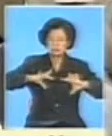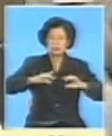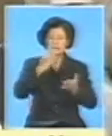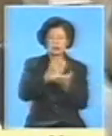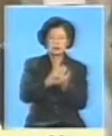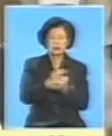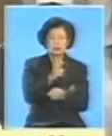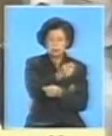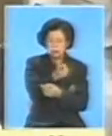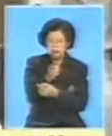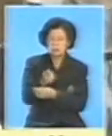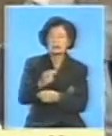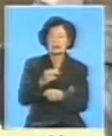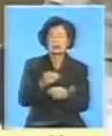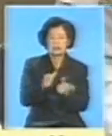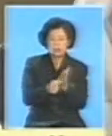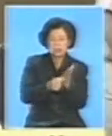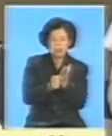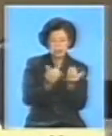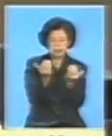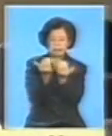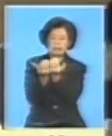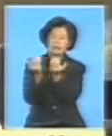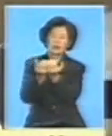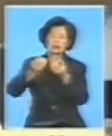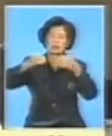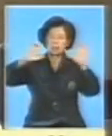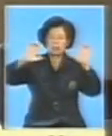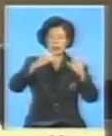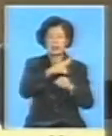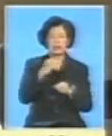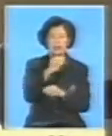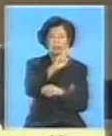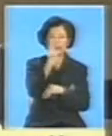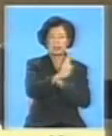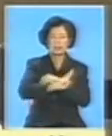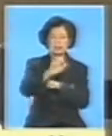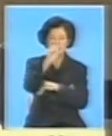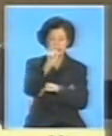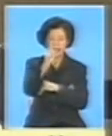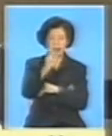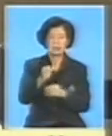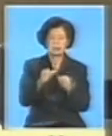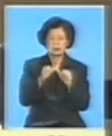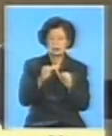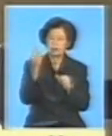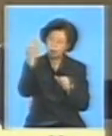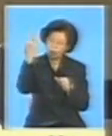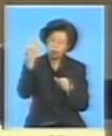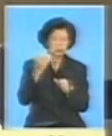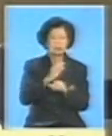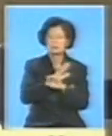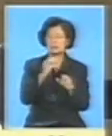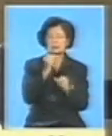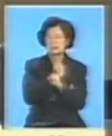ธสงครามก่อความรุนแรงแก้ไขผลกระทบจากการที่รัฐบาลและรัฐสภาที่ผ่านมานั้นอยู่ในสภาพที่ไม่อาจจะปฏิบัติหน้